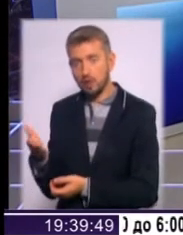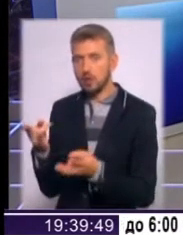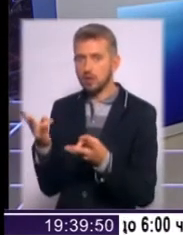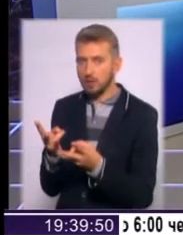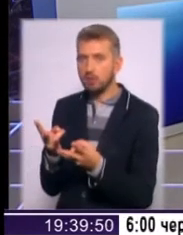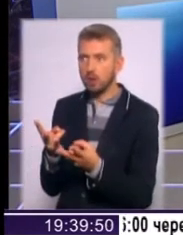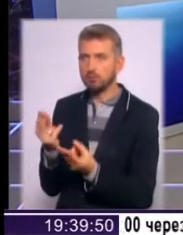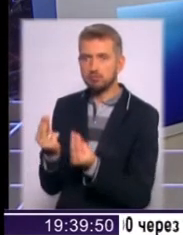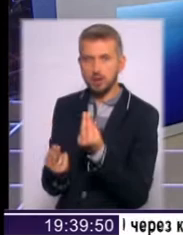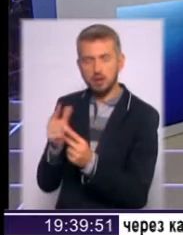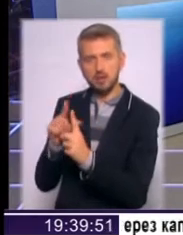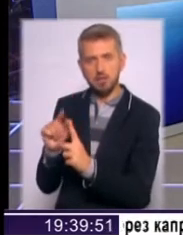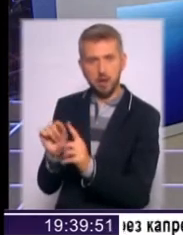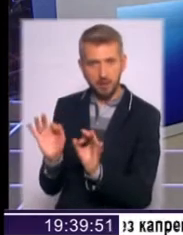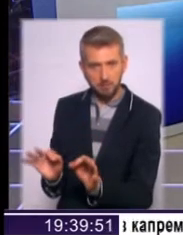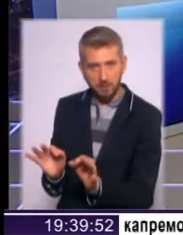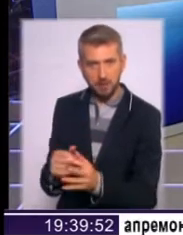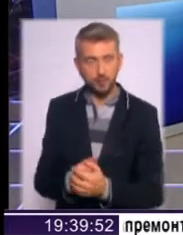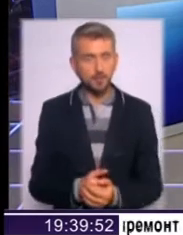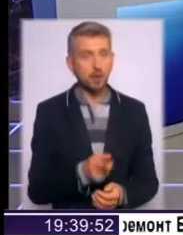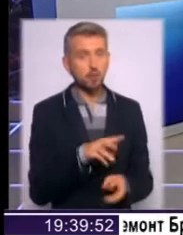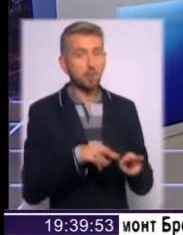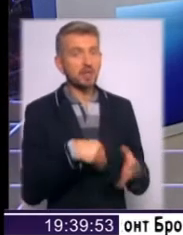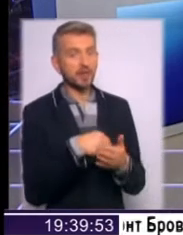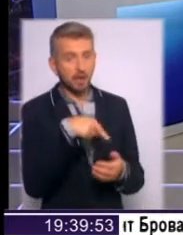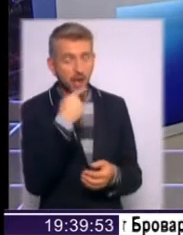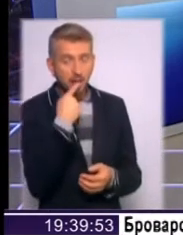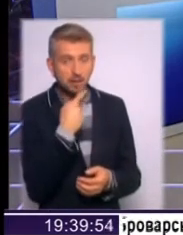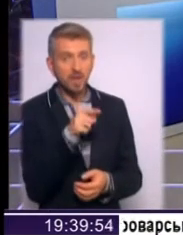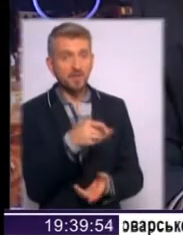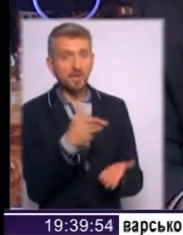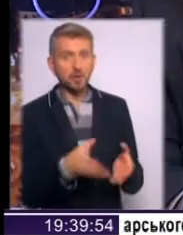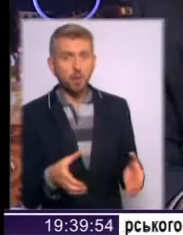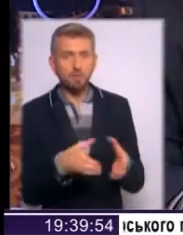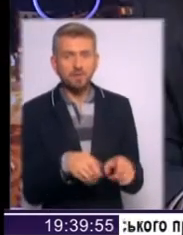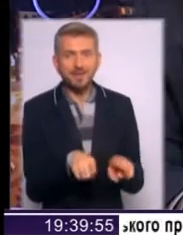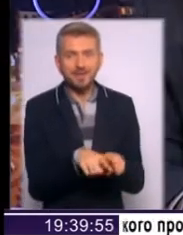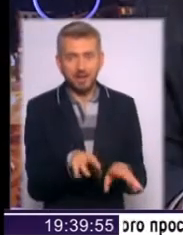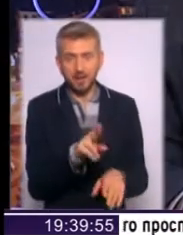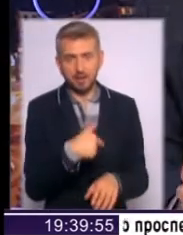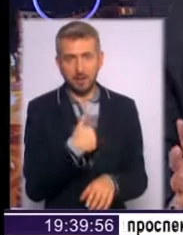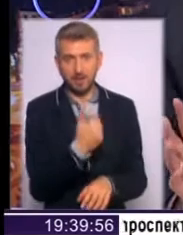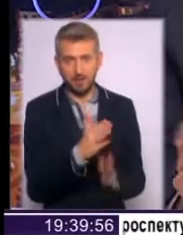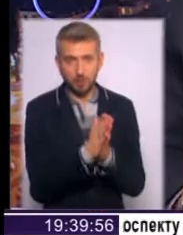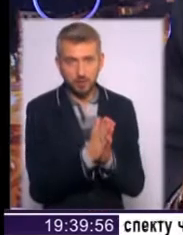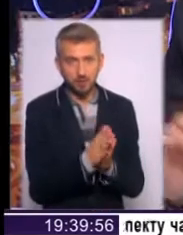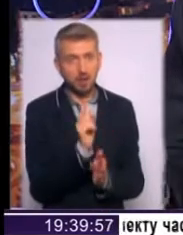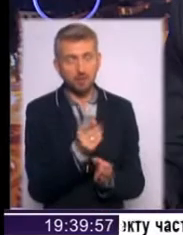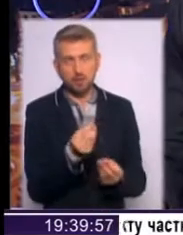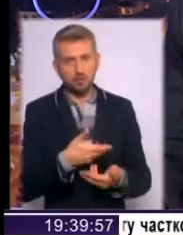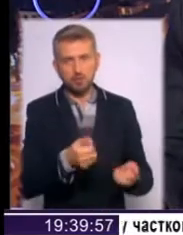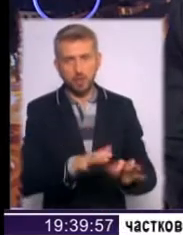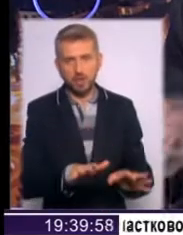певними правилами, якщо вже так говорити, правда? І тому Мінфін каже, що ви, якщо об'єднались не так, як я вас просив, тоді ви ресурс не отримали.